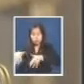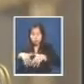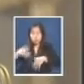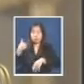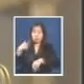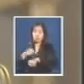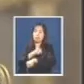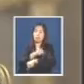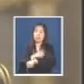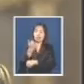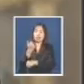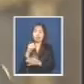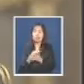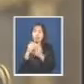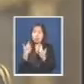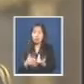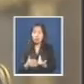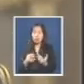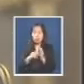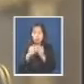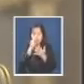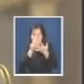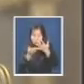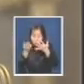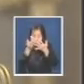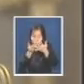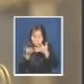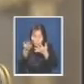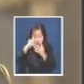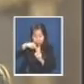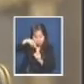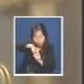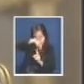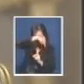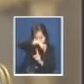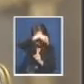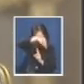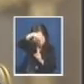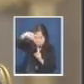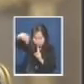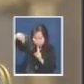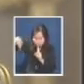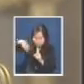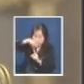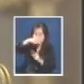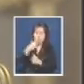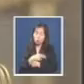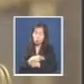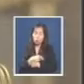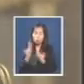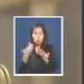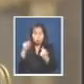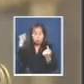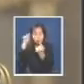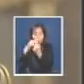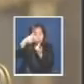างที่เพิ่มสูงขึ้น ใช่ค่ะ ท้ายที่สุดแล้วถ้าเรามองอย่างประเทศยักษ์ใหญ่การเติบโตของเศรษฐกิจในประเทศเขาไม่ได้พึ่งพาการส่งออกอย่างเดียวแต่ว่า